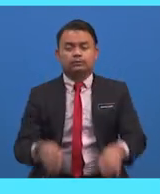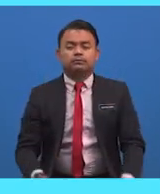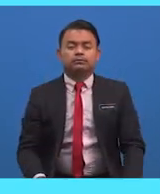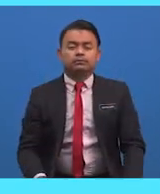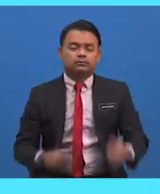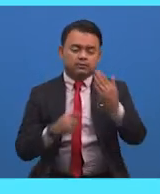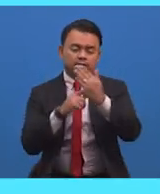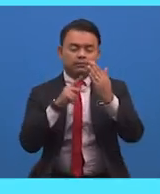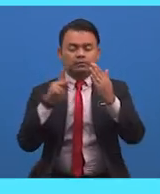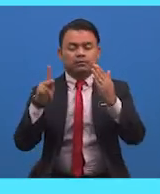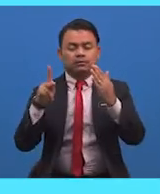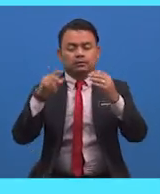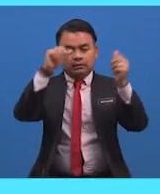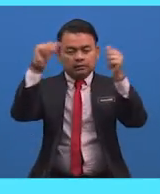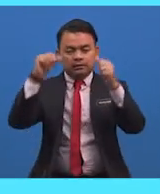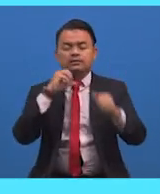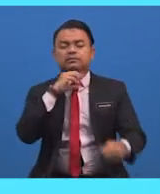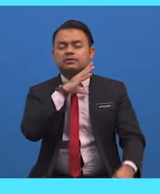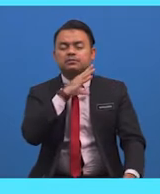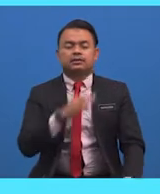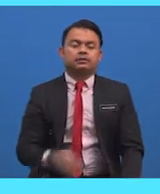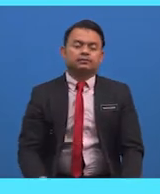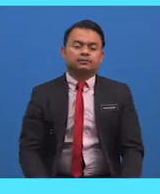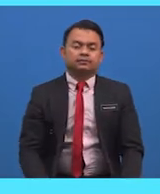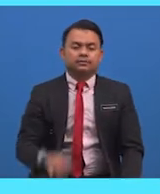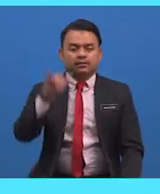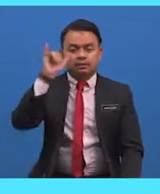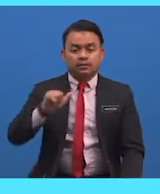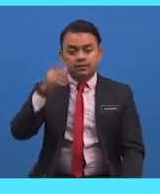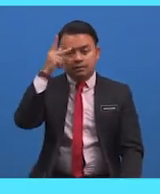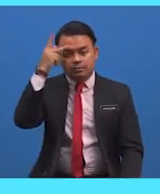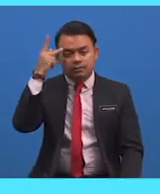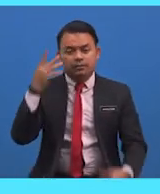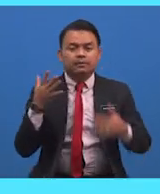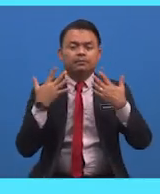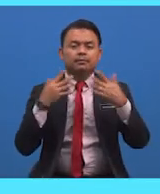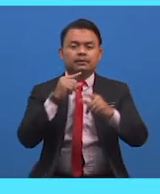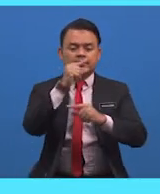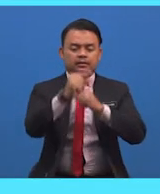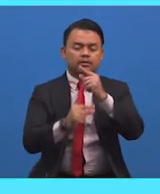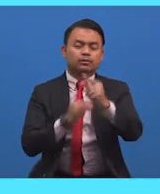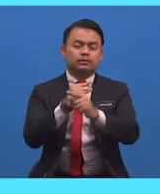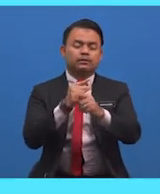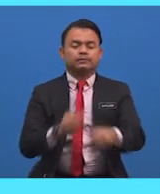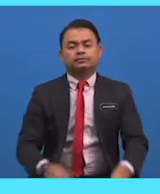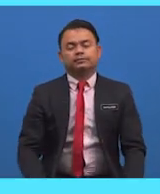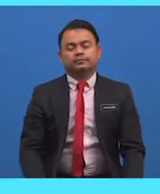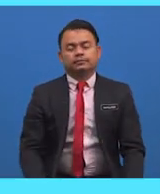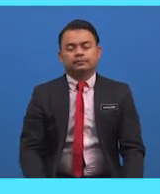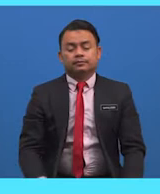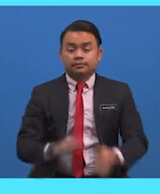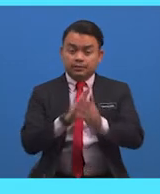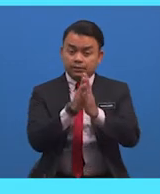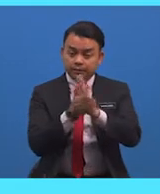gas pencemar dan partikel terampai yang akan menyebabkan pemanasan global. Oleh itu,